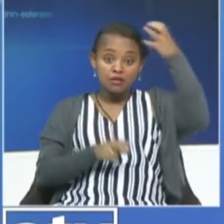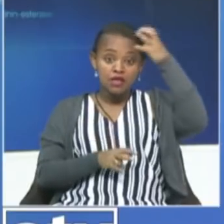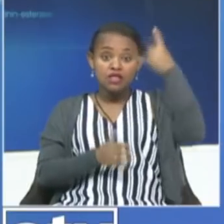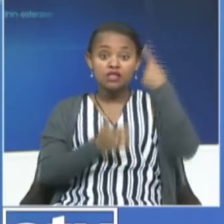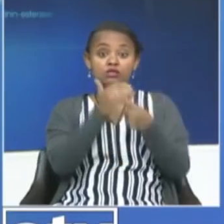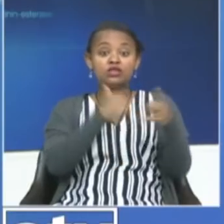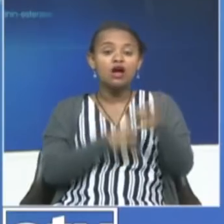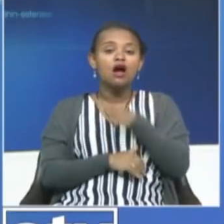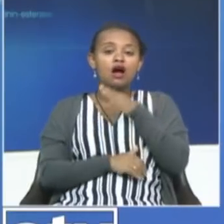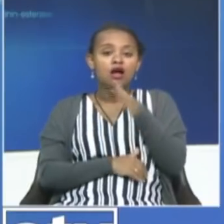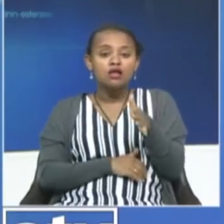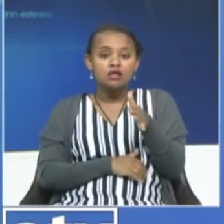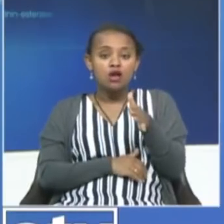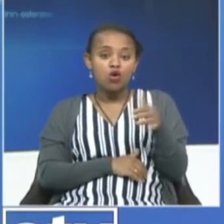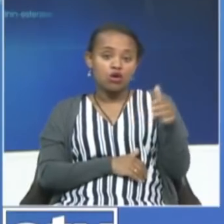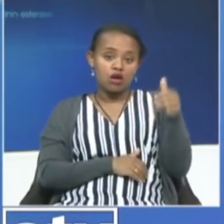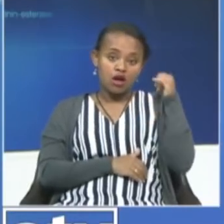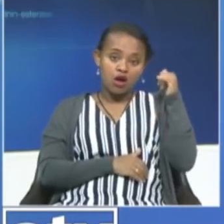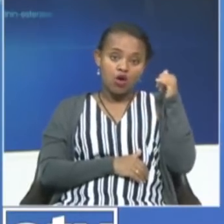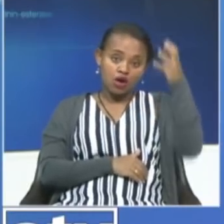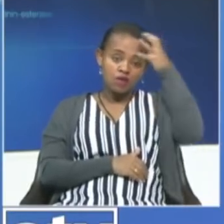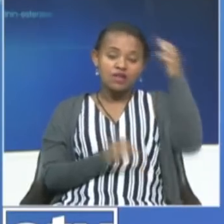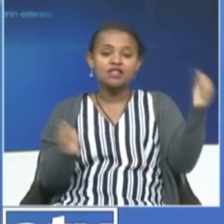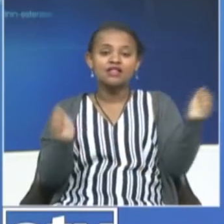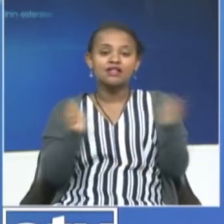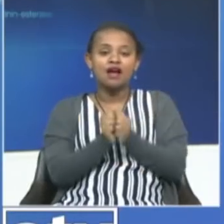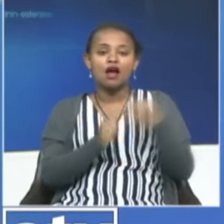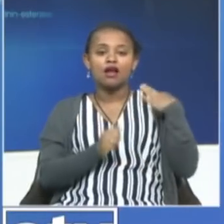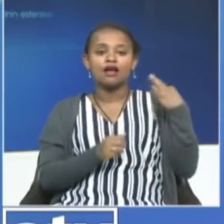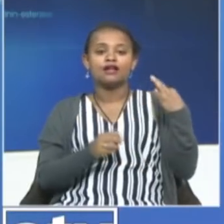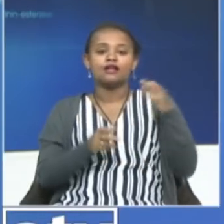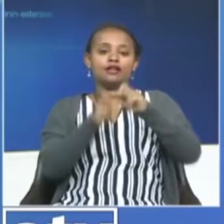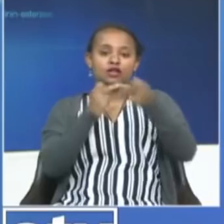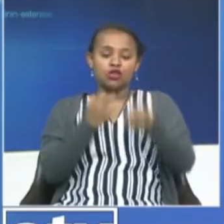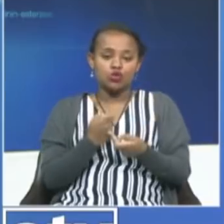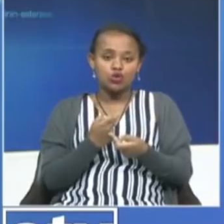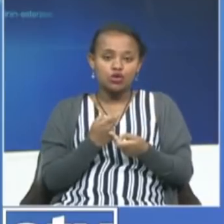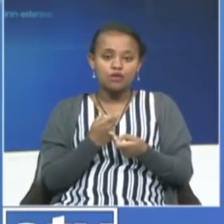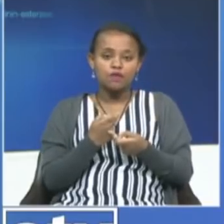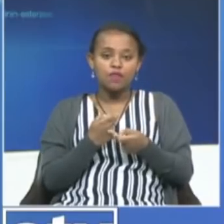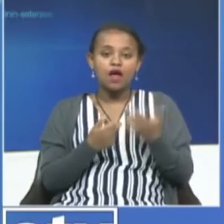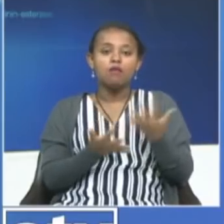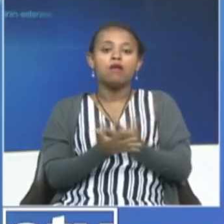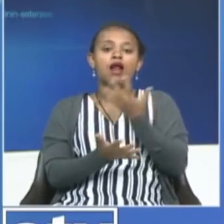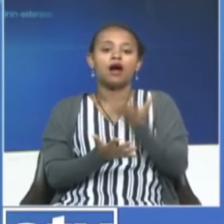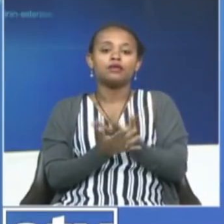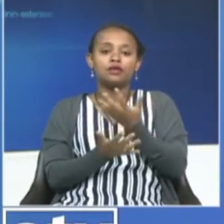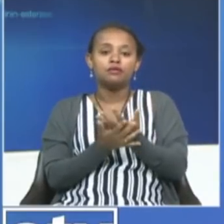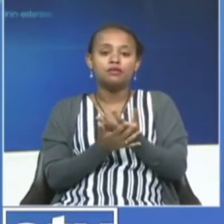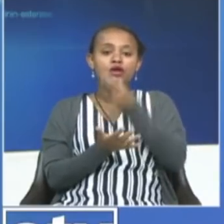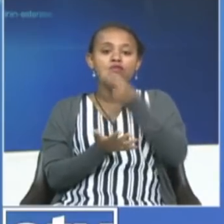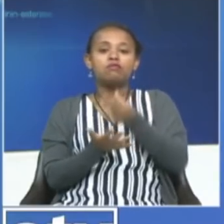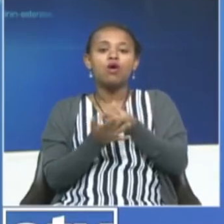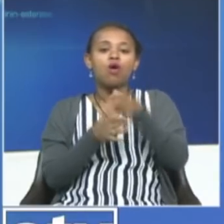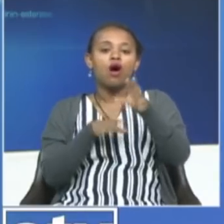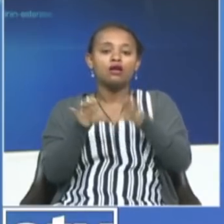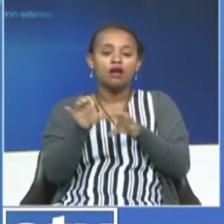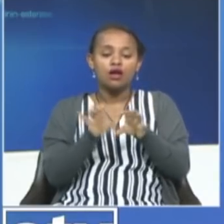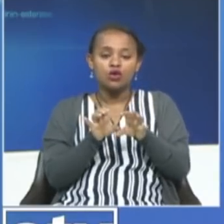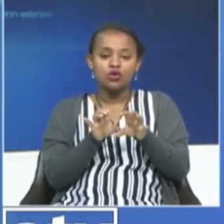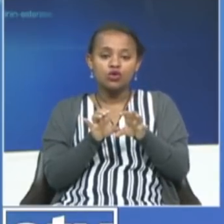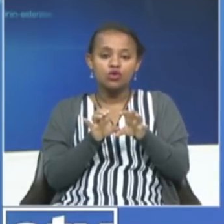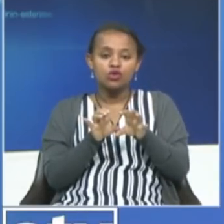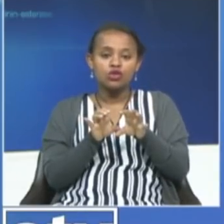ብቻ ሳይሆን ሌላውም ከመንግስት ጋር የግል ድርጅቶችም የባለሀብትም በጎ አድራጊዎች